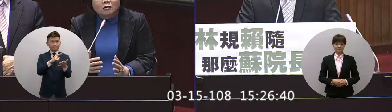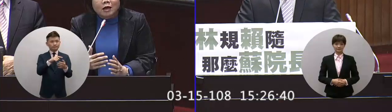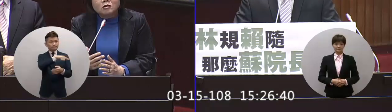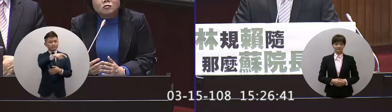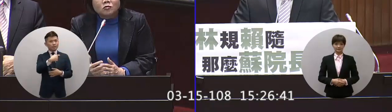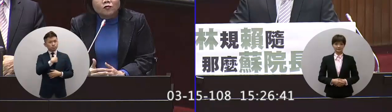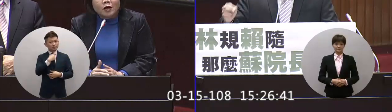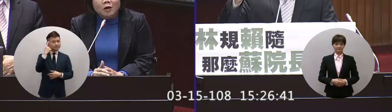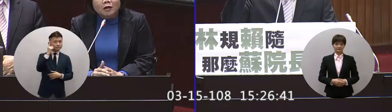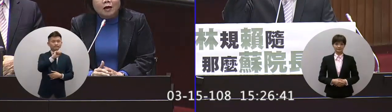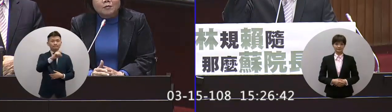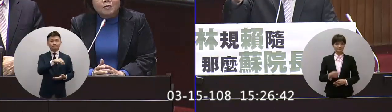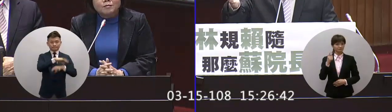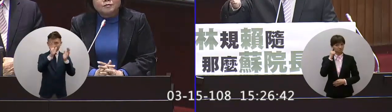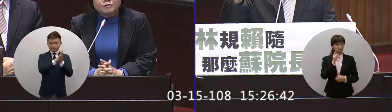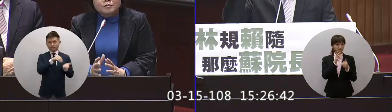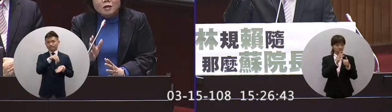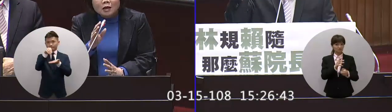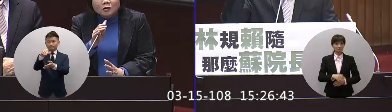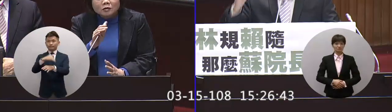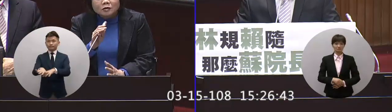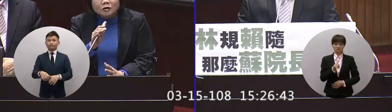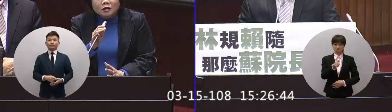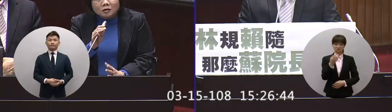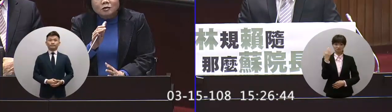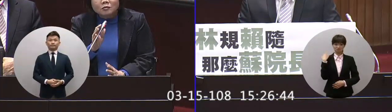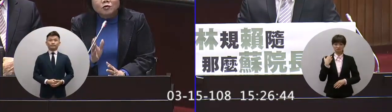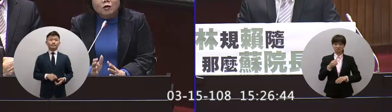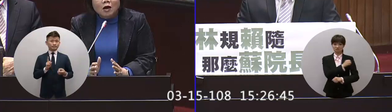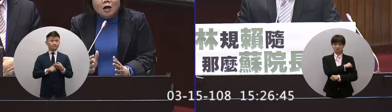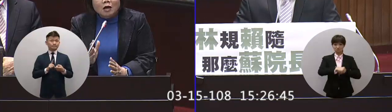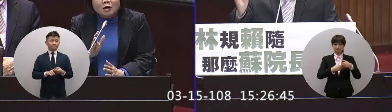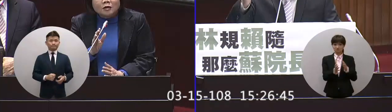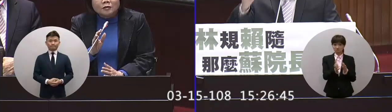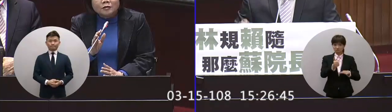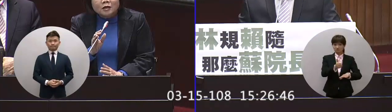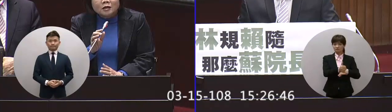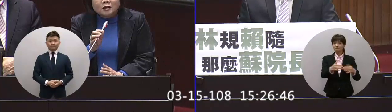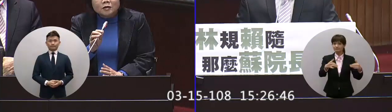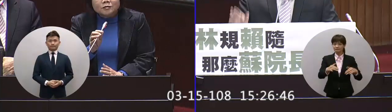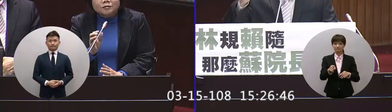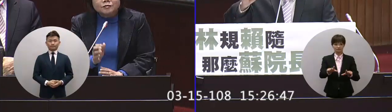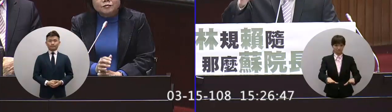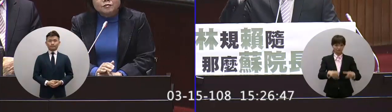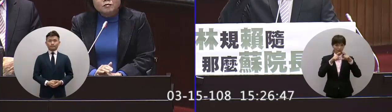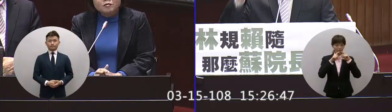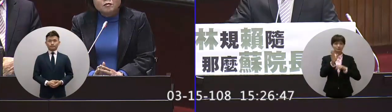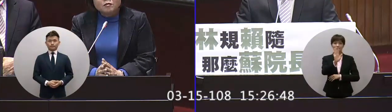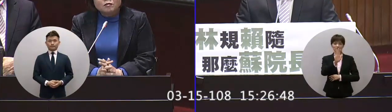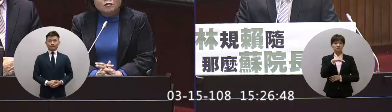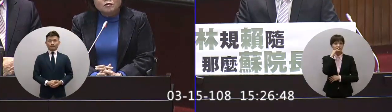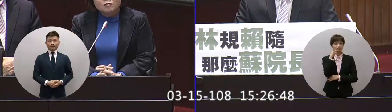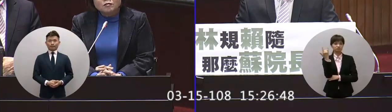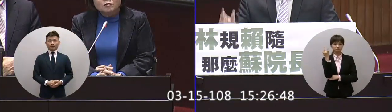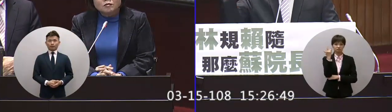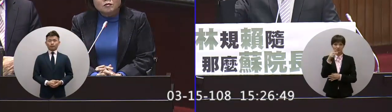会来充分来表达。 我在问你的意见，当时你也还不是劳动部长， 是没错。 你们现在不答复，都要等到立法